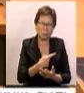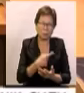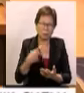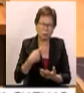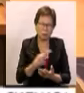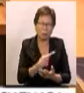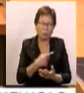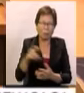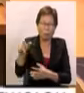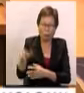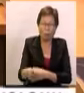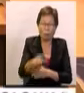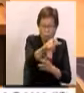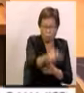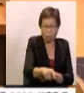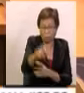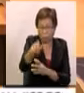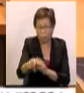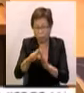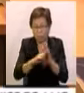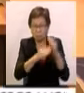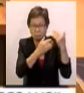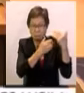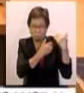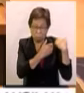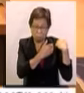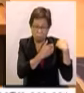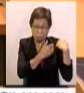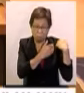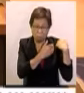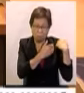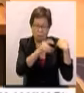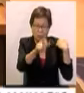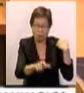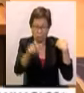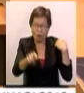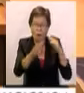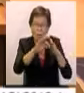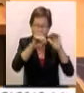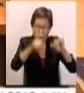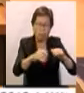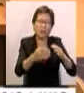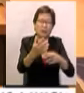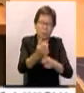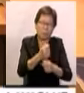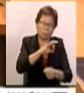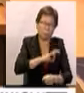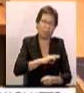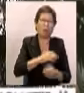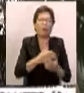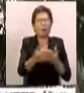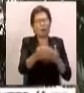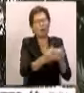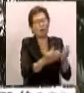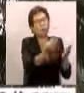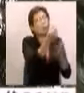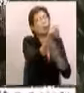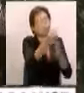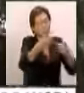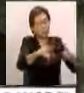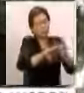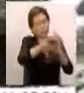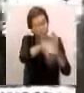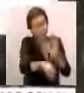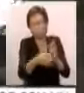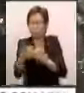dan pihak yang tertentu itu boleh mendapatkan keuntungan walaupun pada harga pasaran tengah jatuh, kan? Sebab